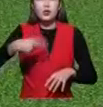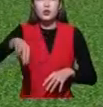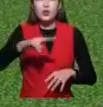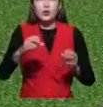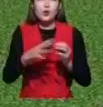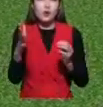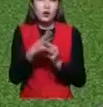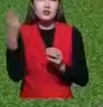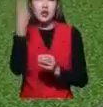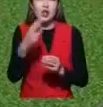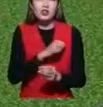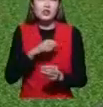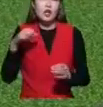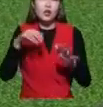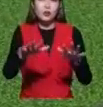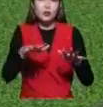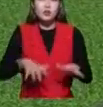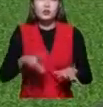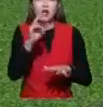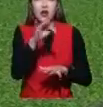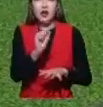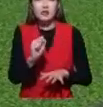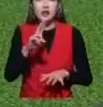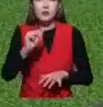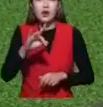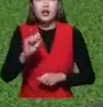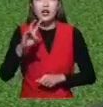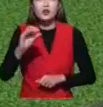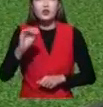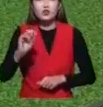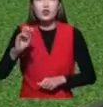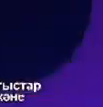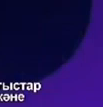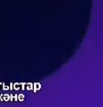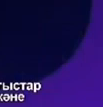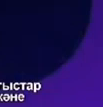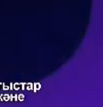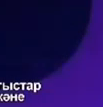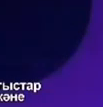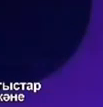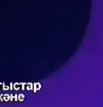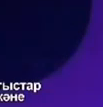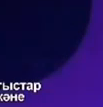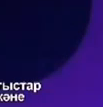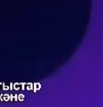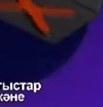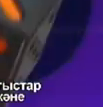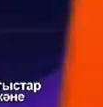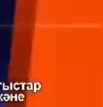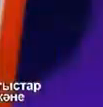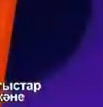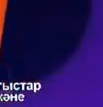90-ның 15-і Астана өз алаңында Қазан қаласының Пари Нижний Новгородын қабылдайды. X5-ті ойнауды бастау